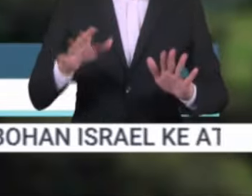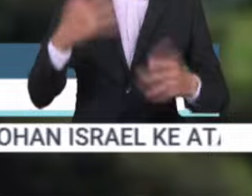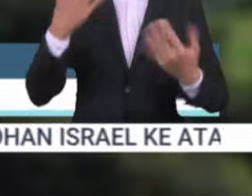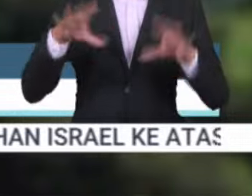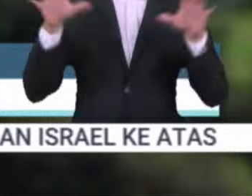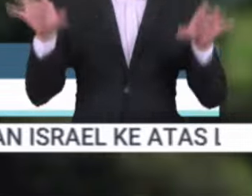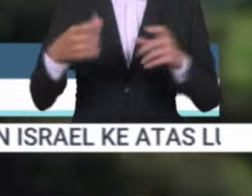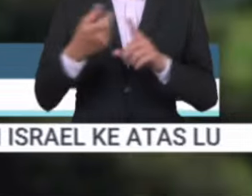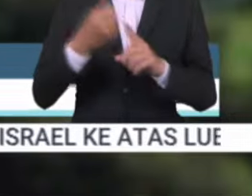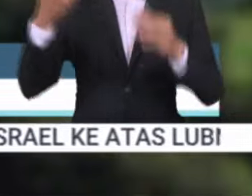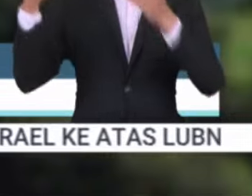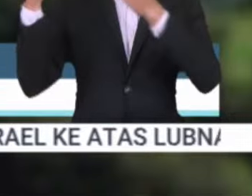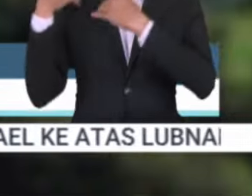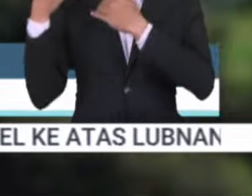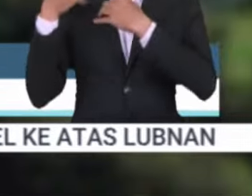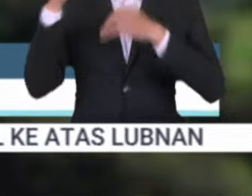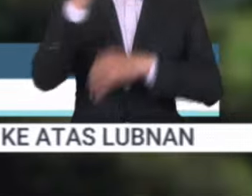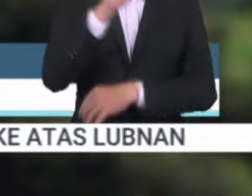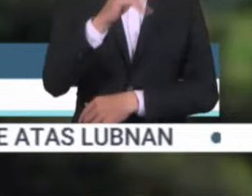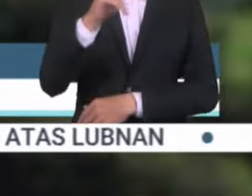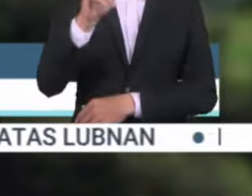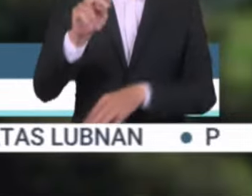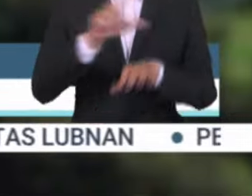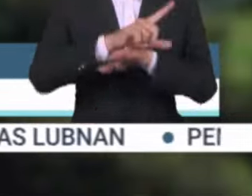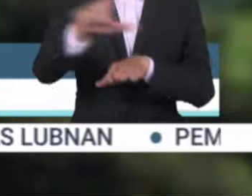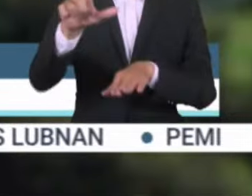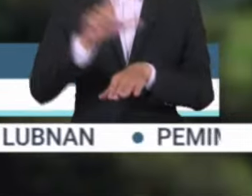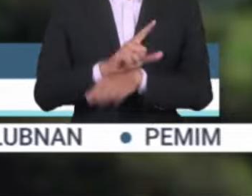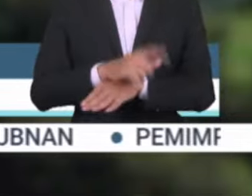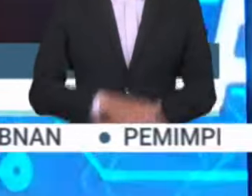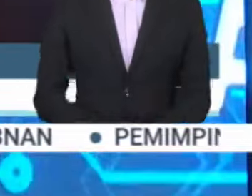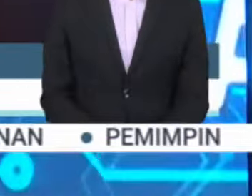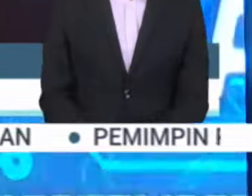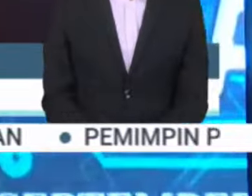dianjur Majlis Keselamatan Negara MKN Labuan.